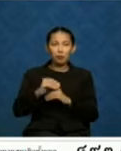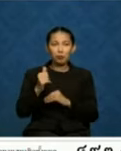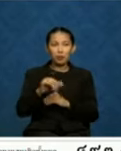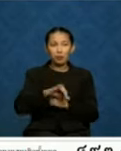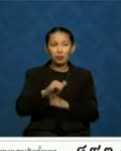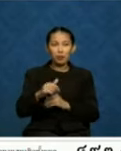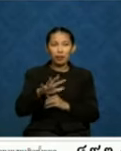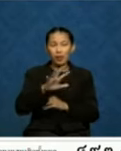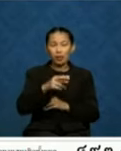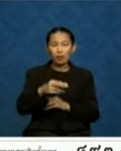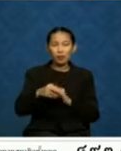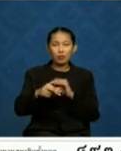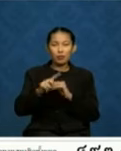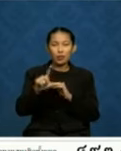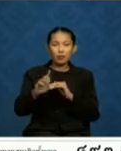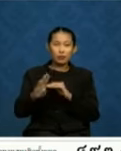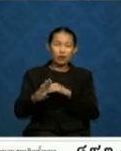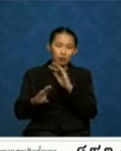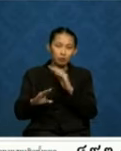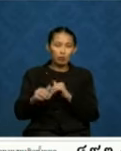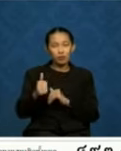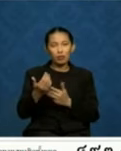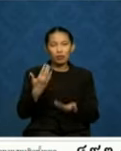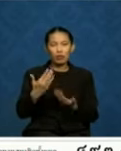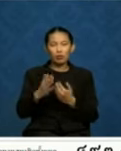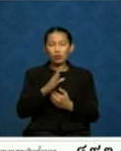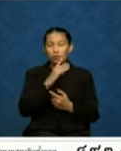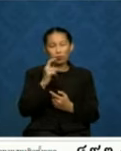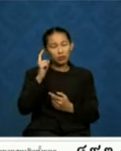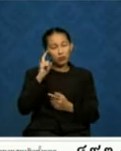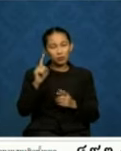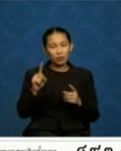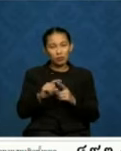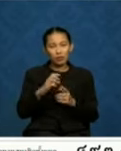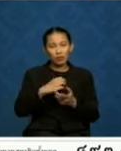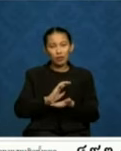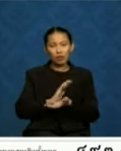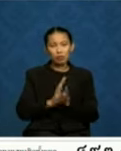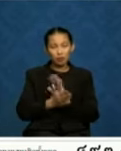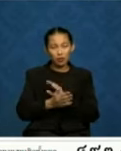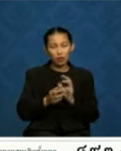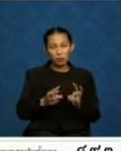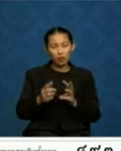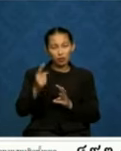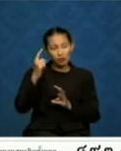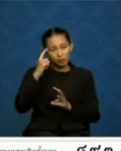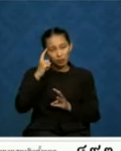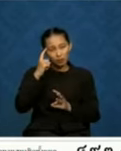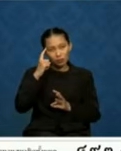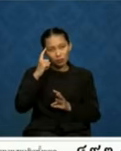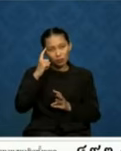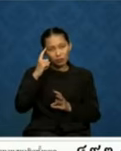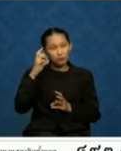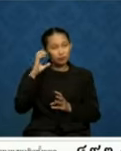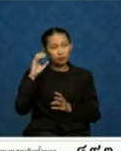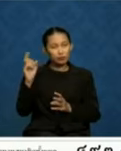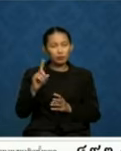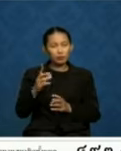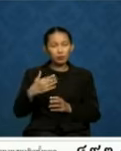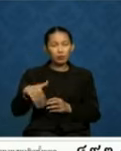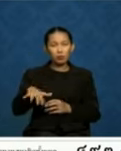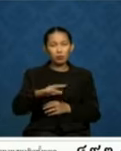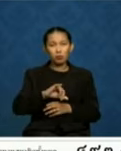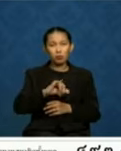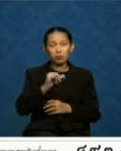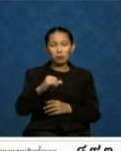ะเกิน 50,000 ล้านก็ได้นะครับก็ถ้าเห็นร่วมกันอยากปรับแนวคิดส่วนนี้นะครับผมก็เชื่อว่าก็อา